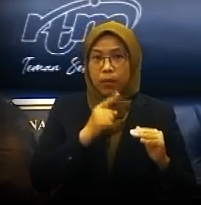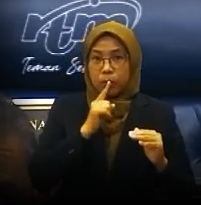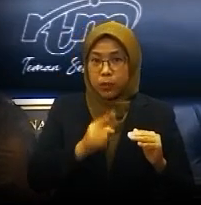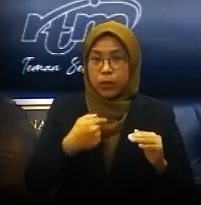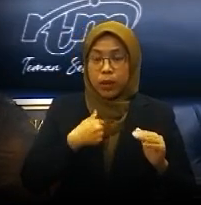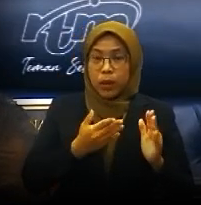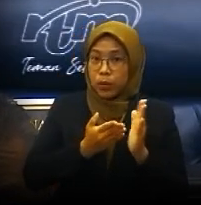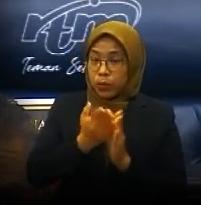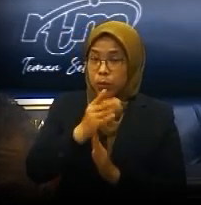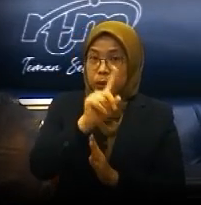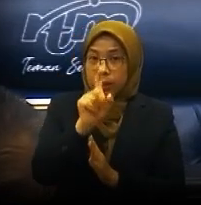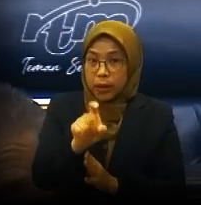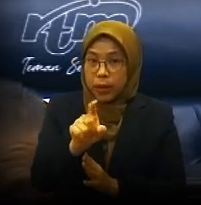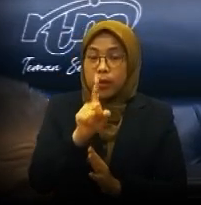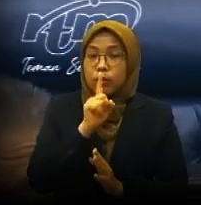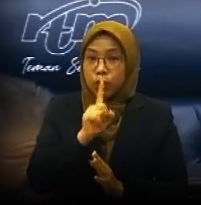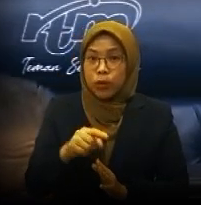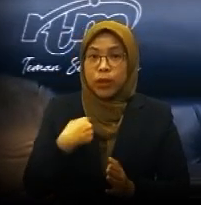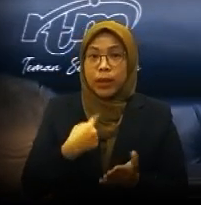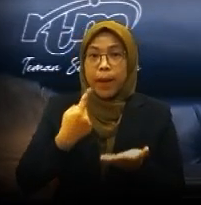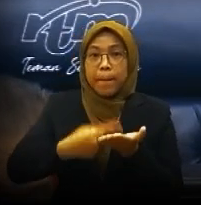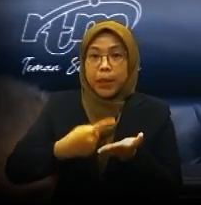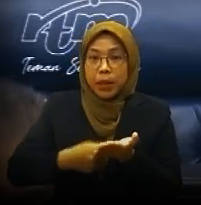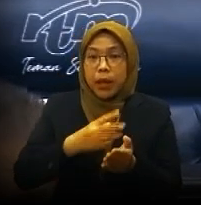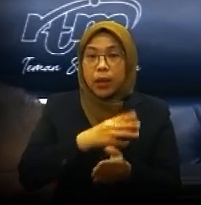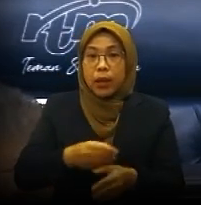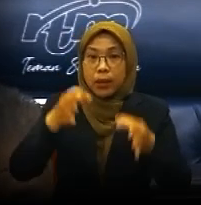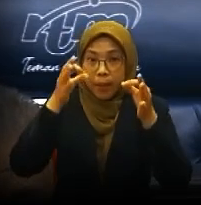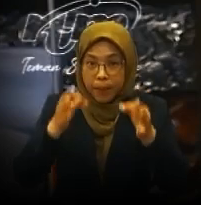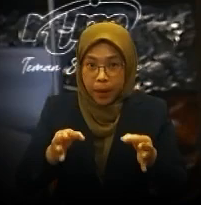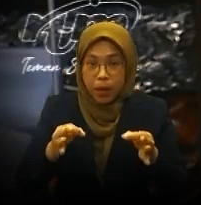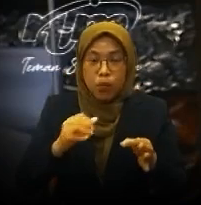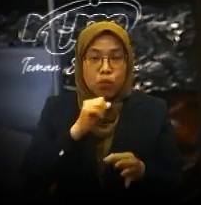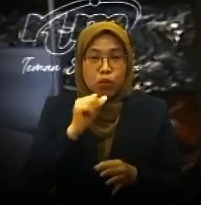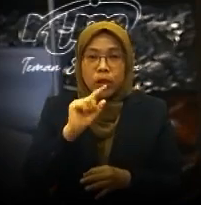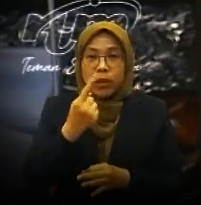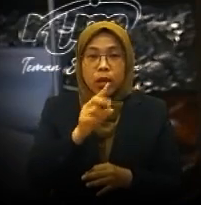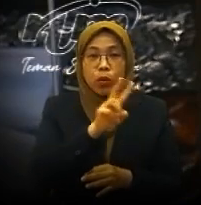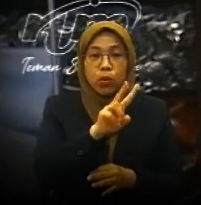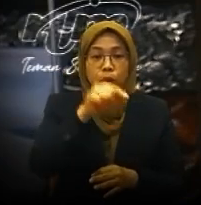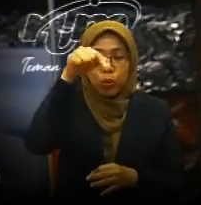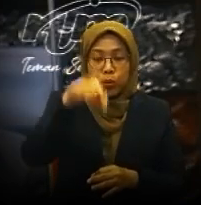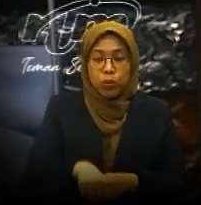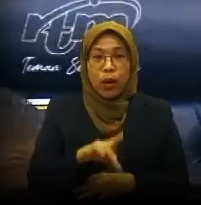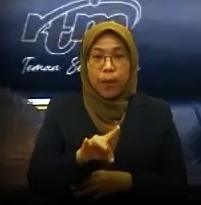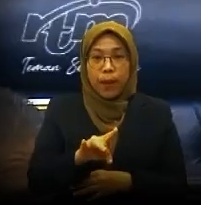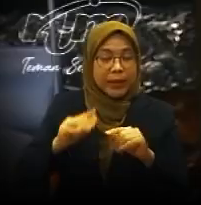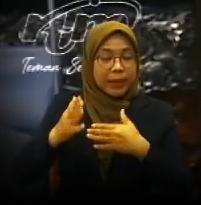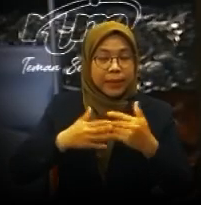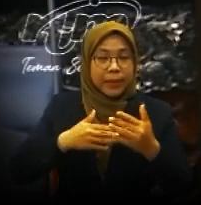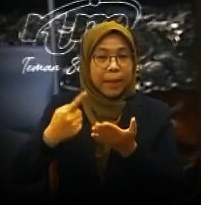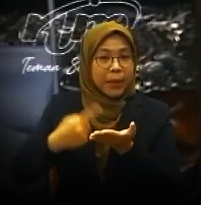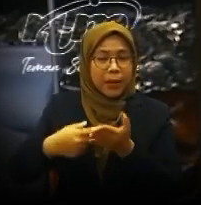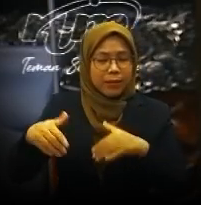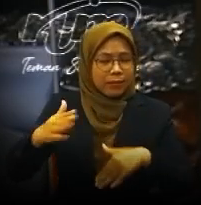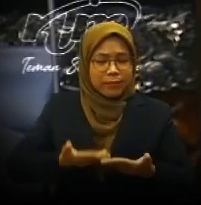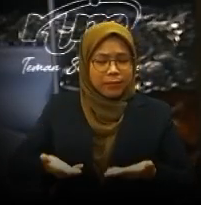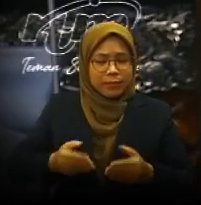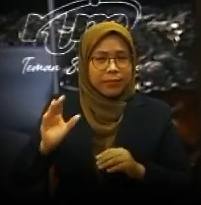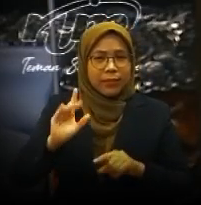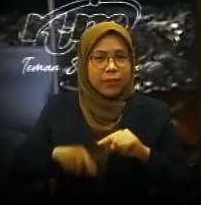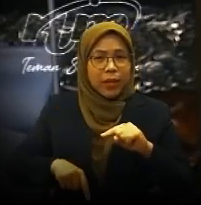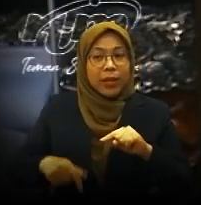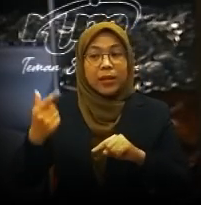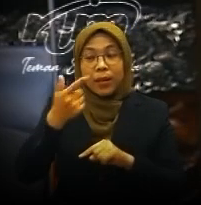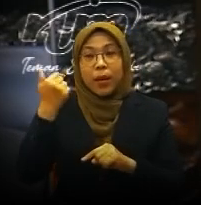saya terus tanya. Sepatutnya kita bincang dan kita buat keputusan. Saya bukan takat daripada 22 turun ke 8. Saya dan bagi, terima kasih. Dan saya setuju